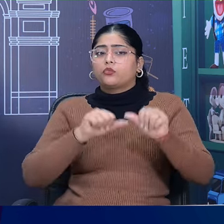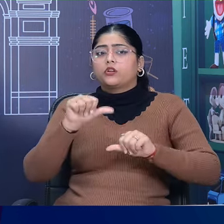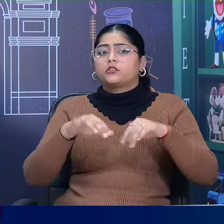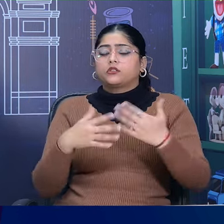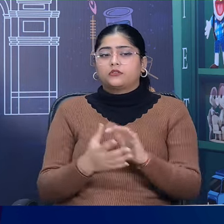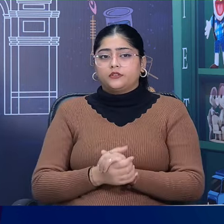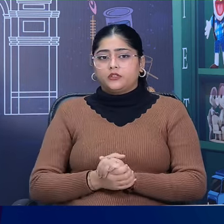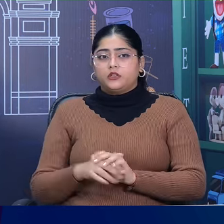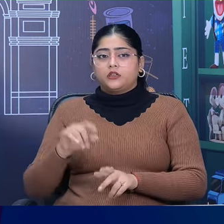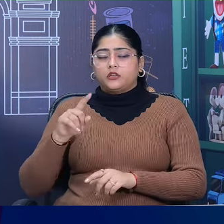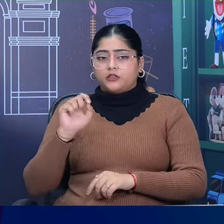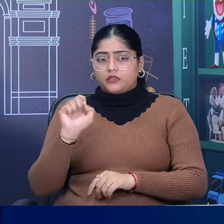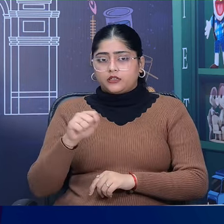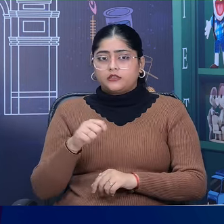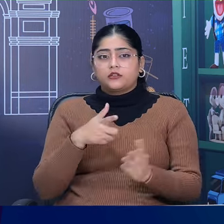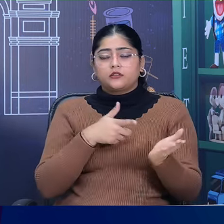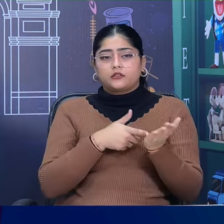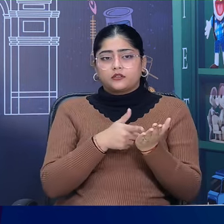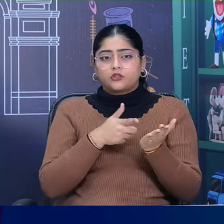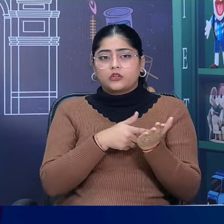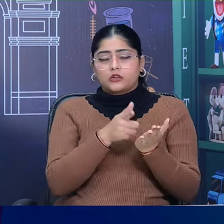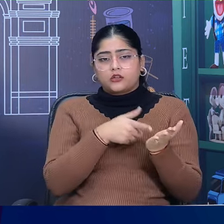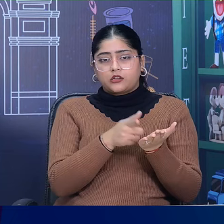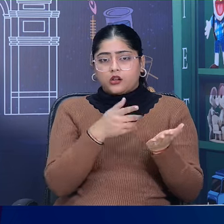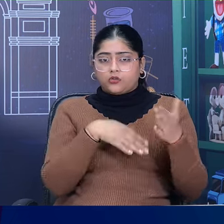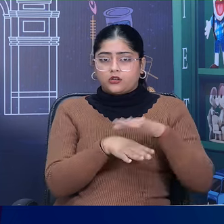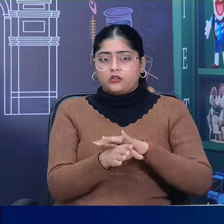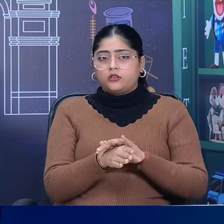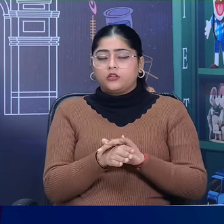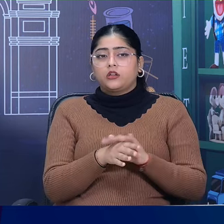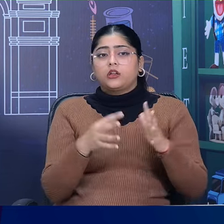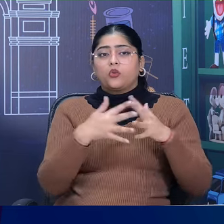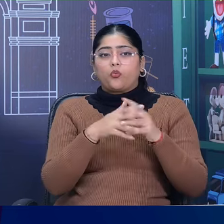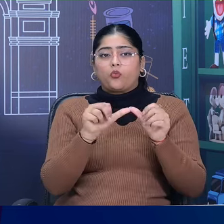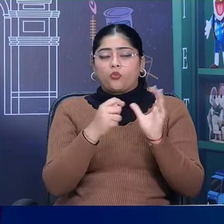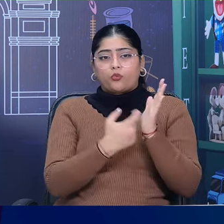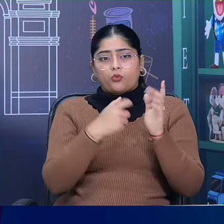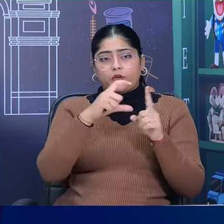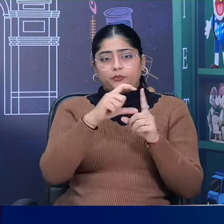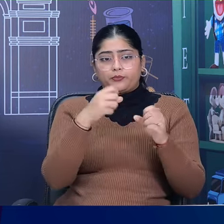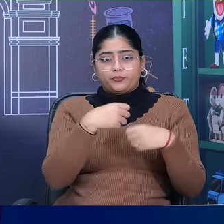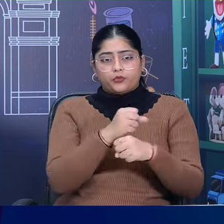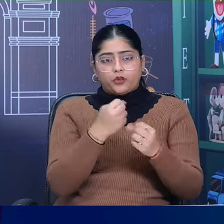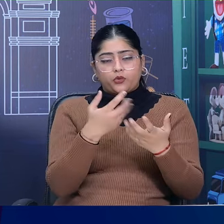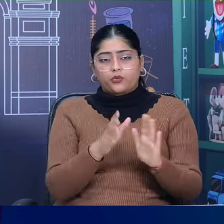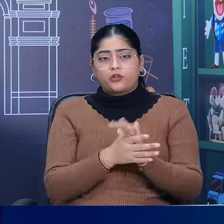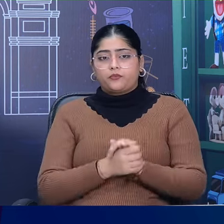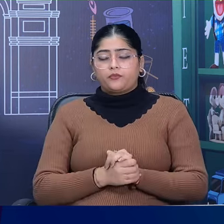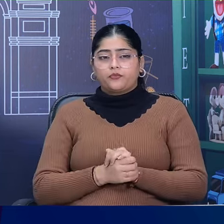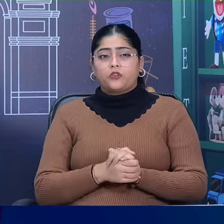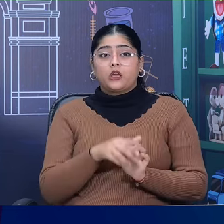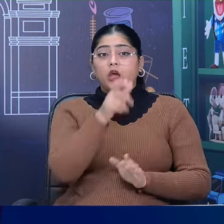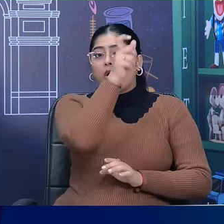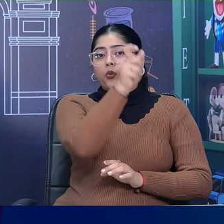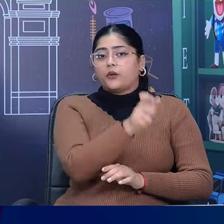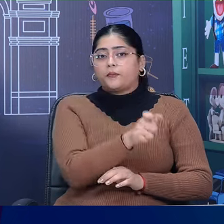जी तो जो ग्राम के अंदर जो हमारे एक सामान्य ग्राम के अंदर जब वर्ड बनता है तो उस वर्ड में एक जो व्यक्ति